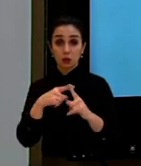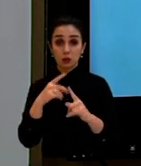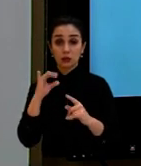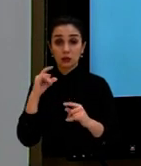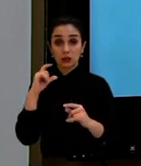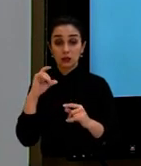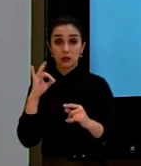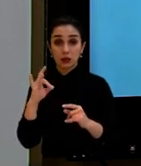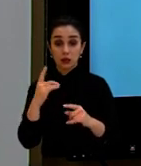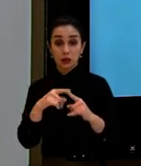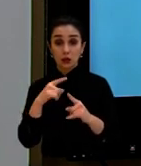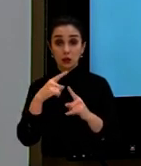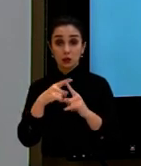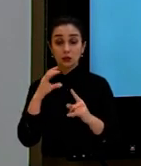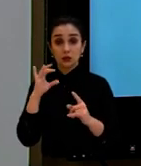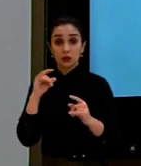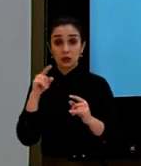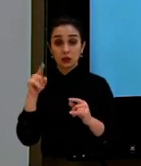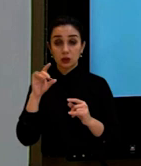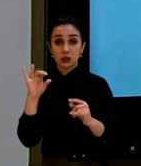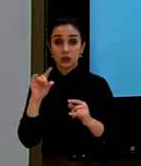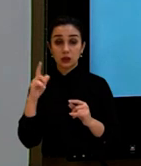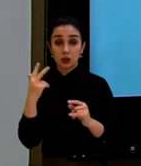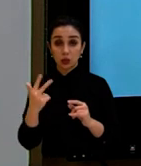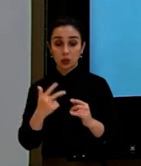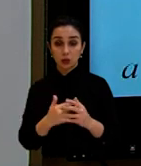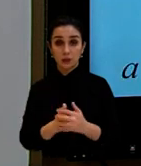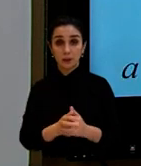на маленькую r умноженное на корень из 3.